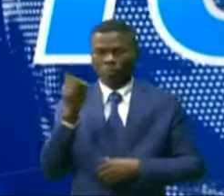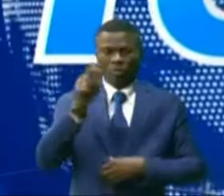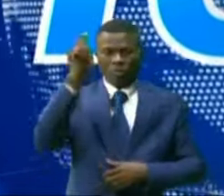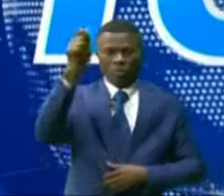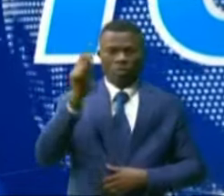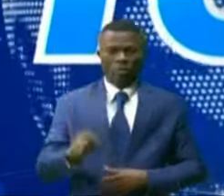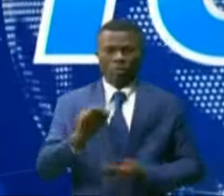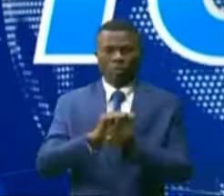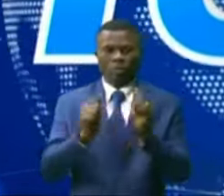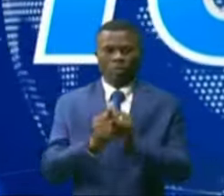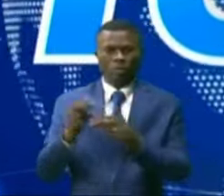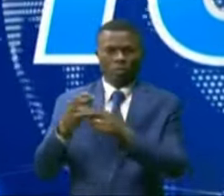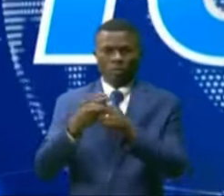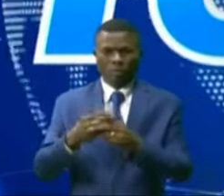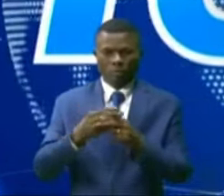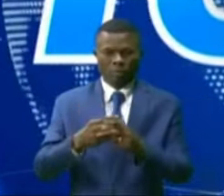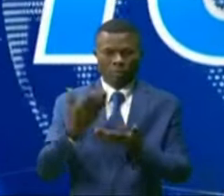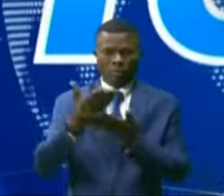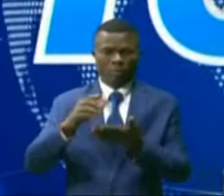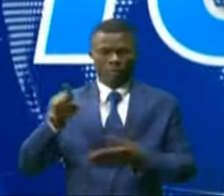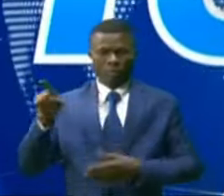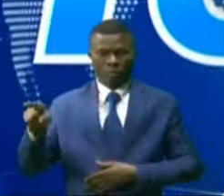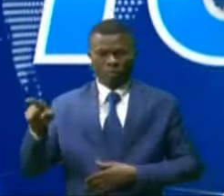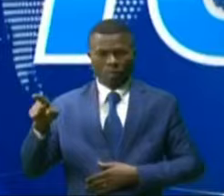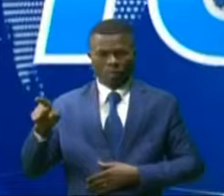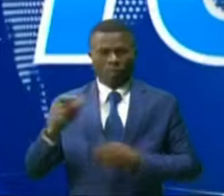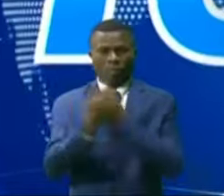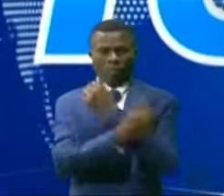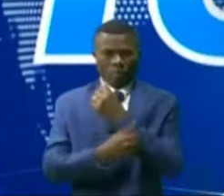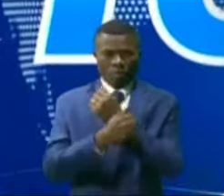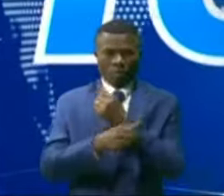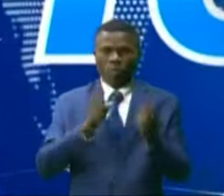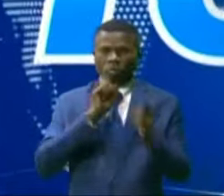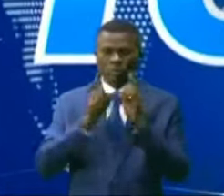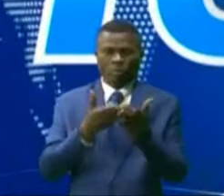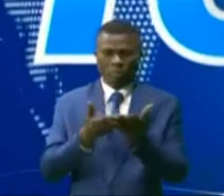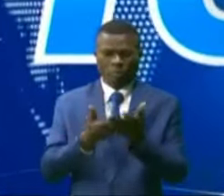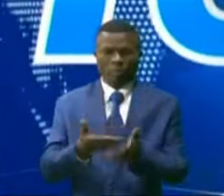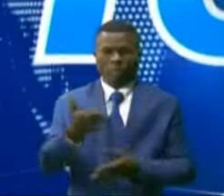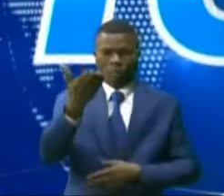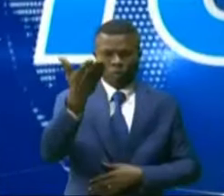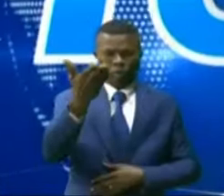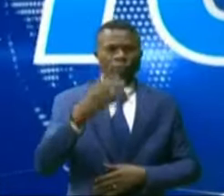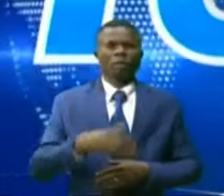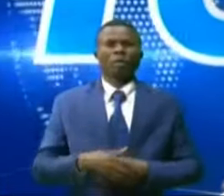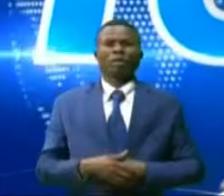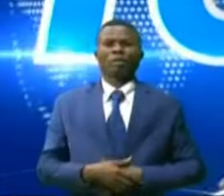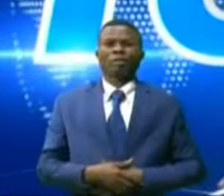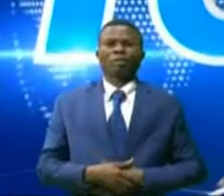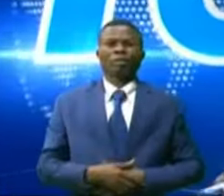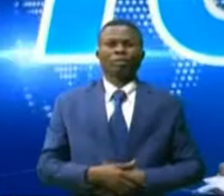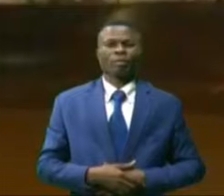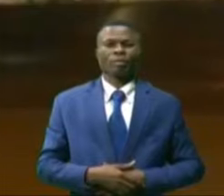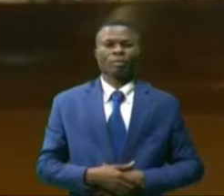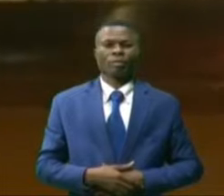militaire. La situation sécuritaire dans cette partie du pays était au centre des échanges. Images et commentaires.